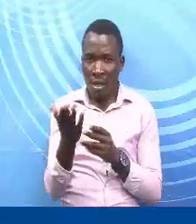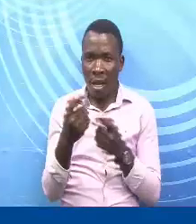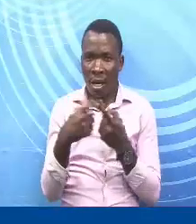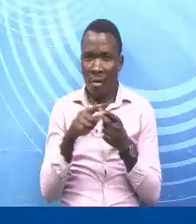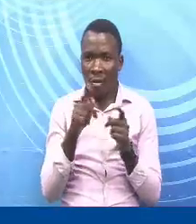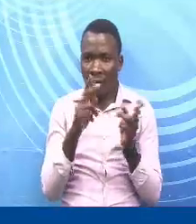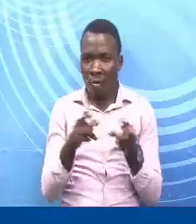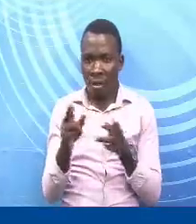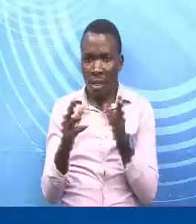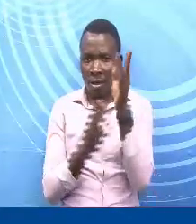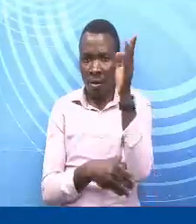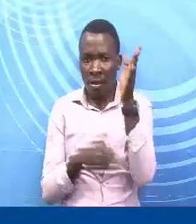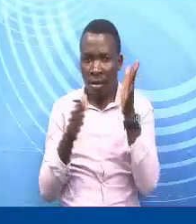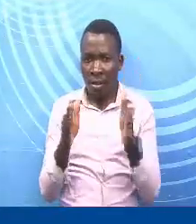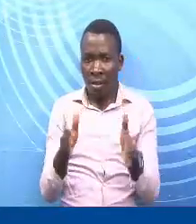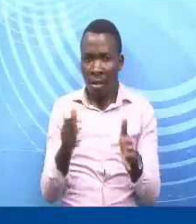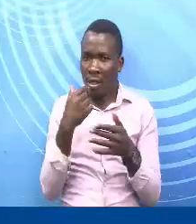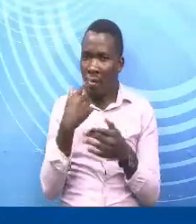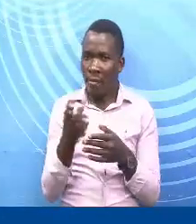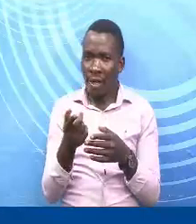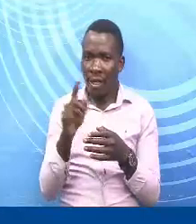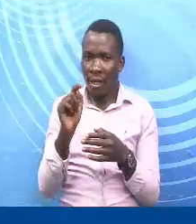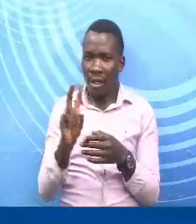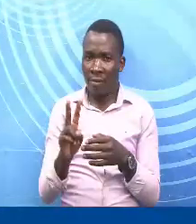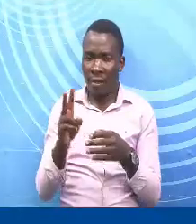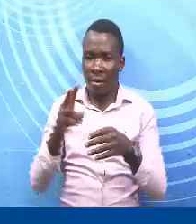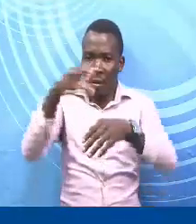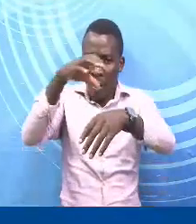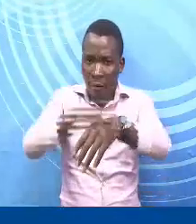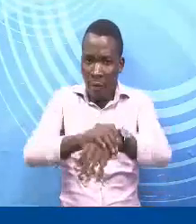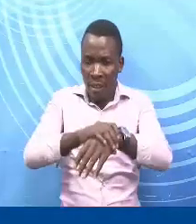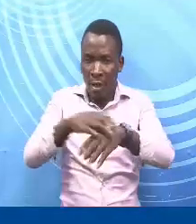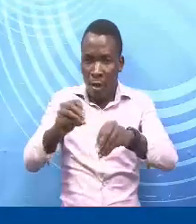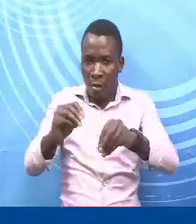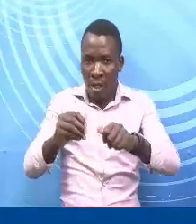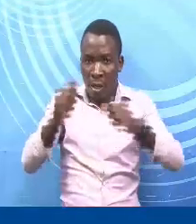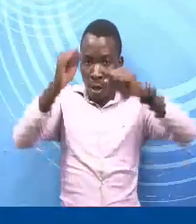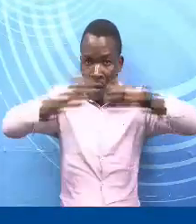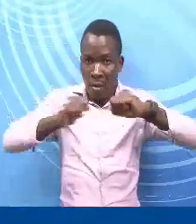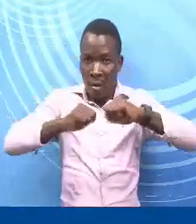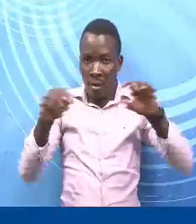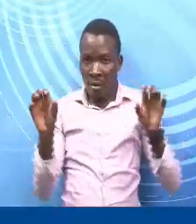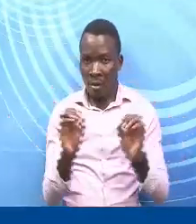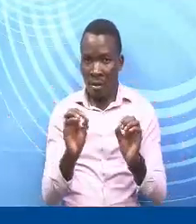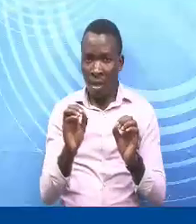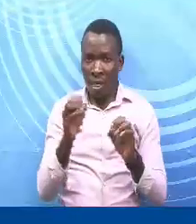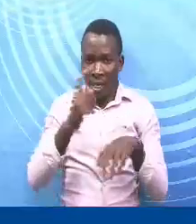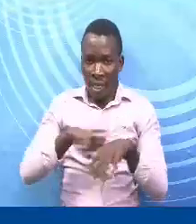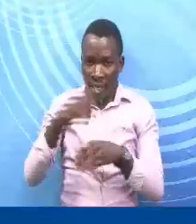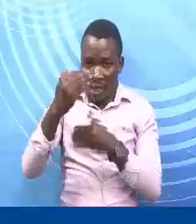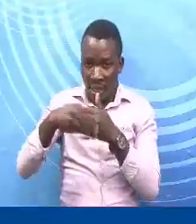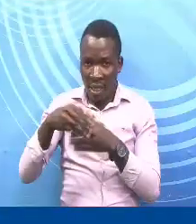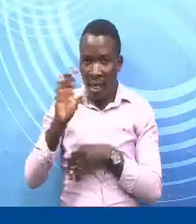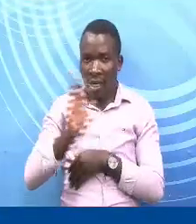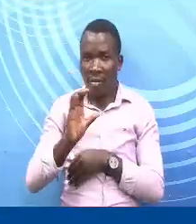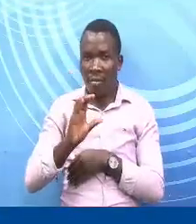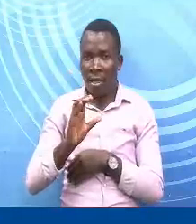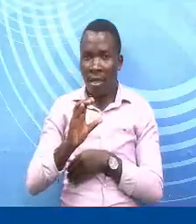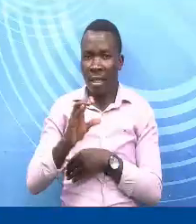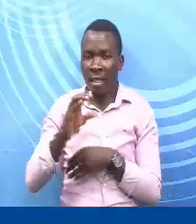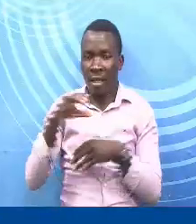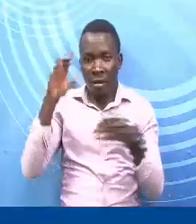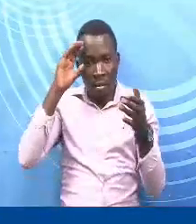umukene, yabwiye BTN TV ko ngo yafatiye ubutaka bwe ntabwumvikane maze ngo bwegeraga iyi kampani yizezwa kuzahabwa amafaranga, ngo ariko kugeza